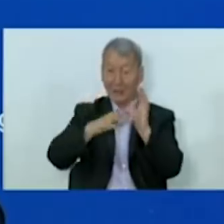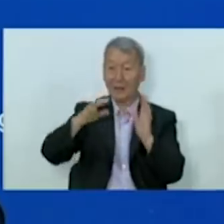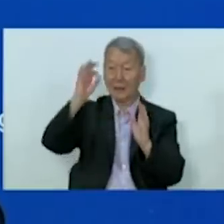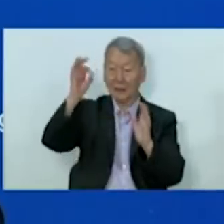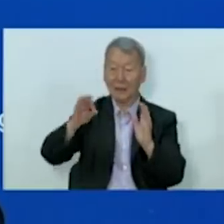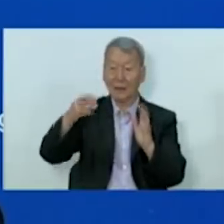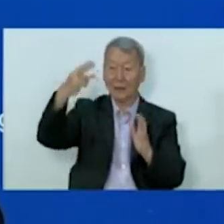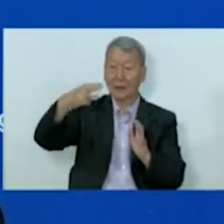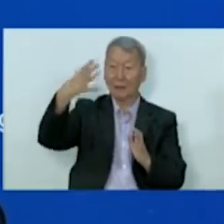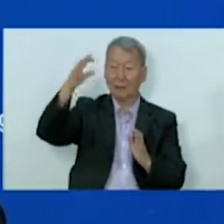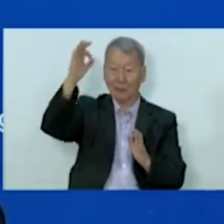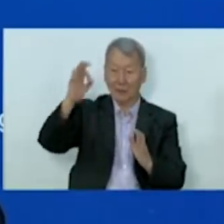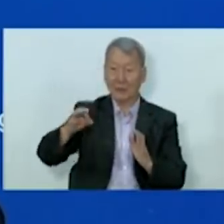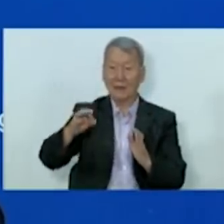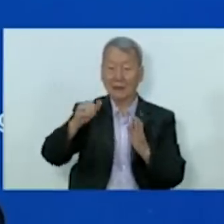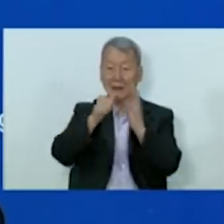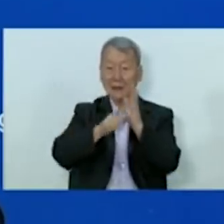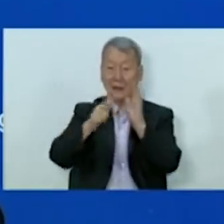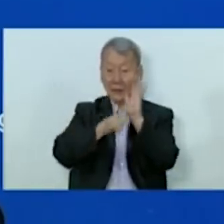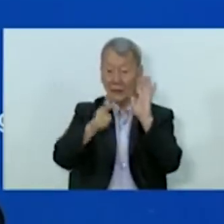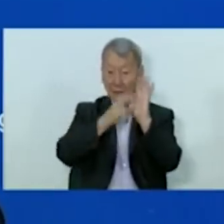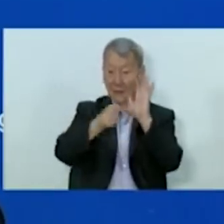жаштагылар 35%.